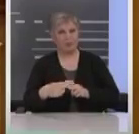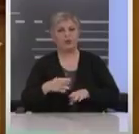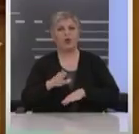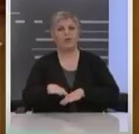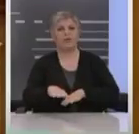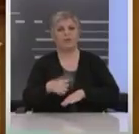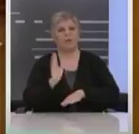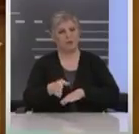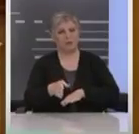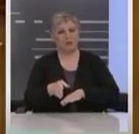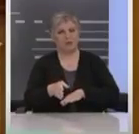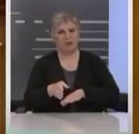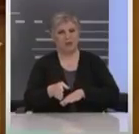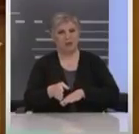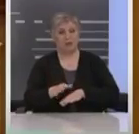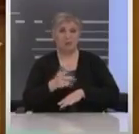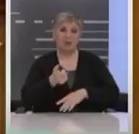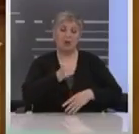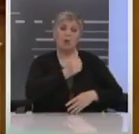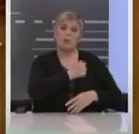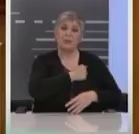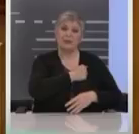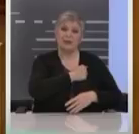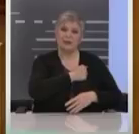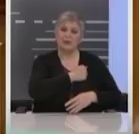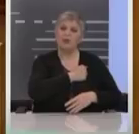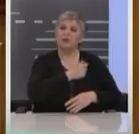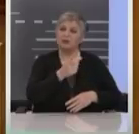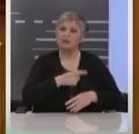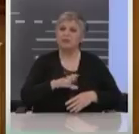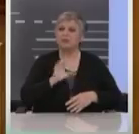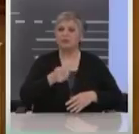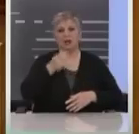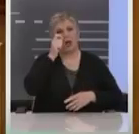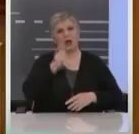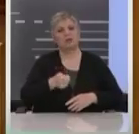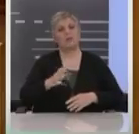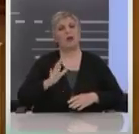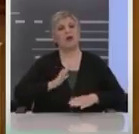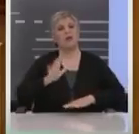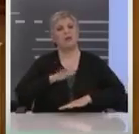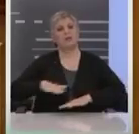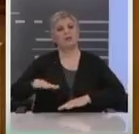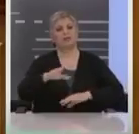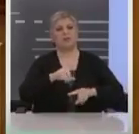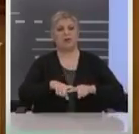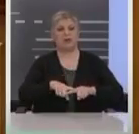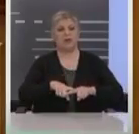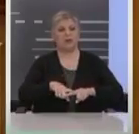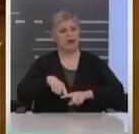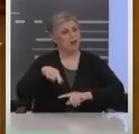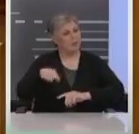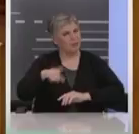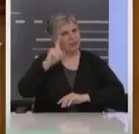Και πιστεύω ότι αυτό το βήμα εκτιμάται ήδη ιδιαίτερα από τον ελληνικό λαό, από αυτούς που